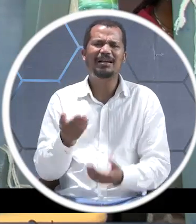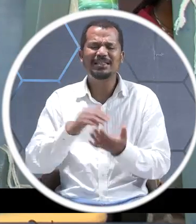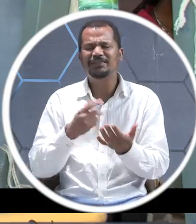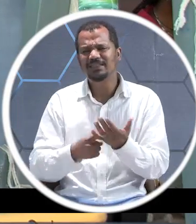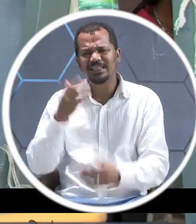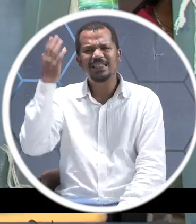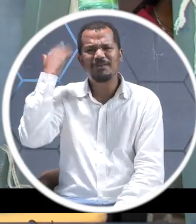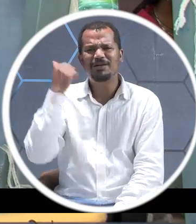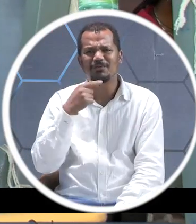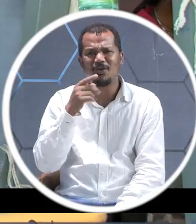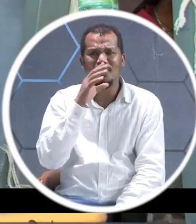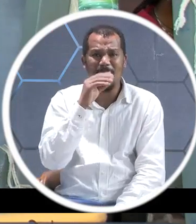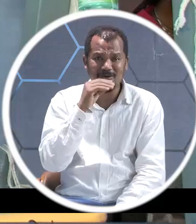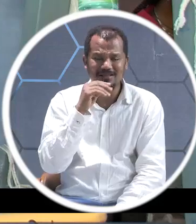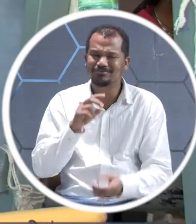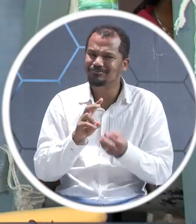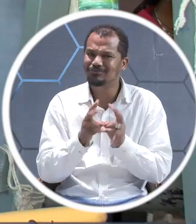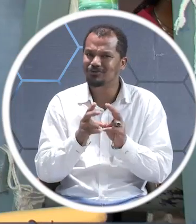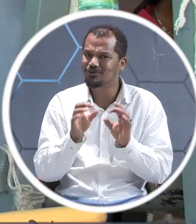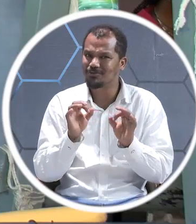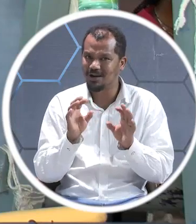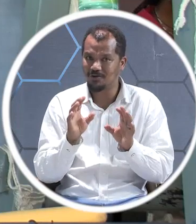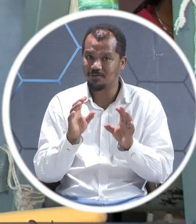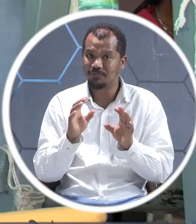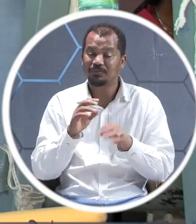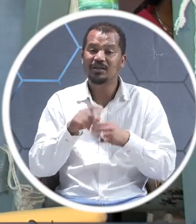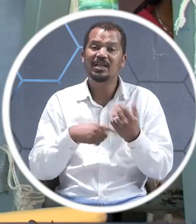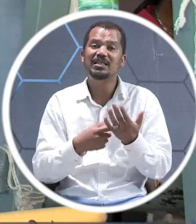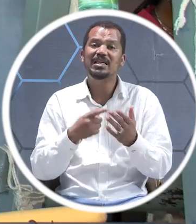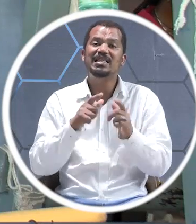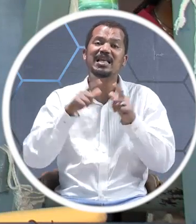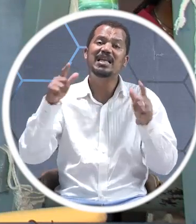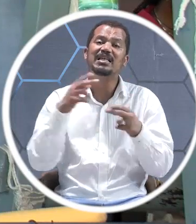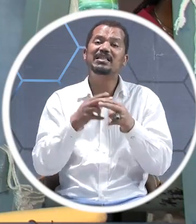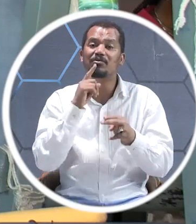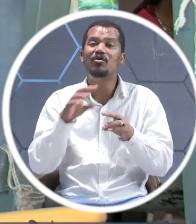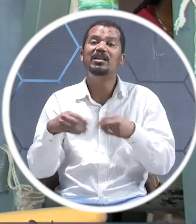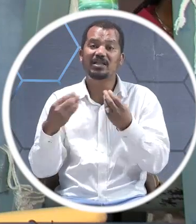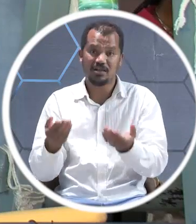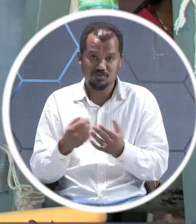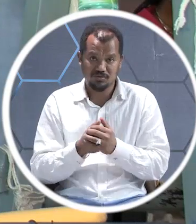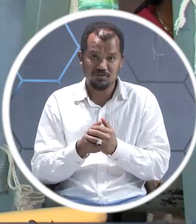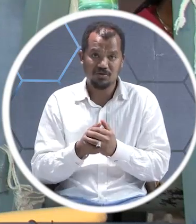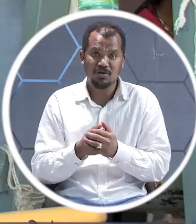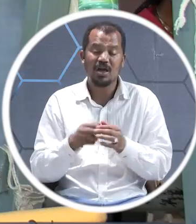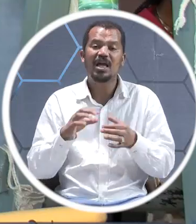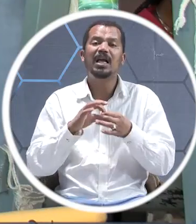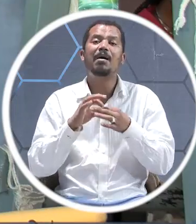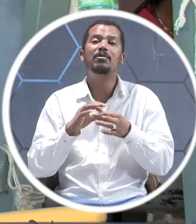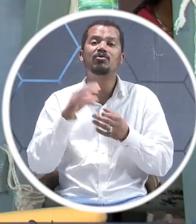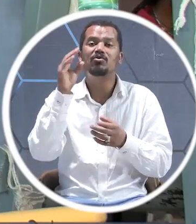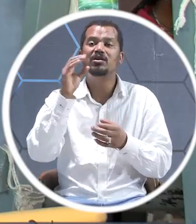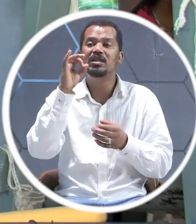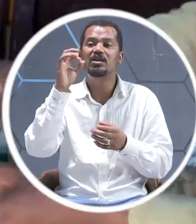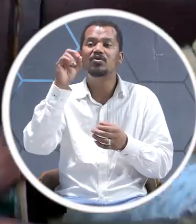እንደገና እንዲነበር ብሎ ማውራት ትርጉም እንደሌለው የሚያመላክት ትልቅ ስም ነው የተሰጠው ይሄ ማህበር። እና ከማህበሩ